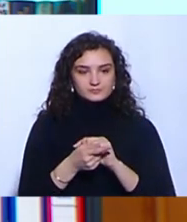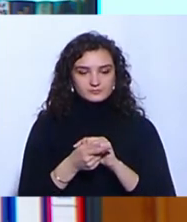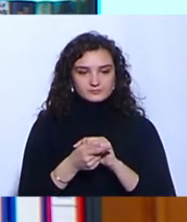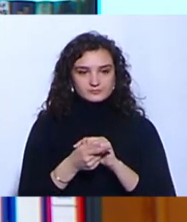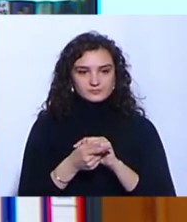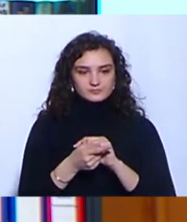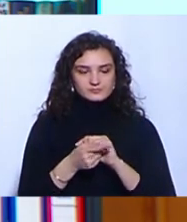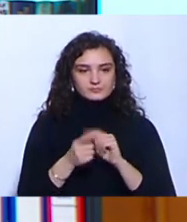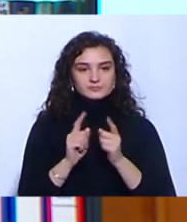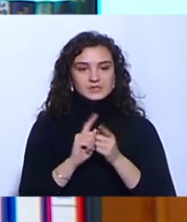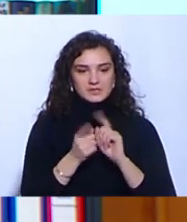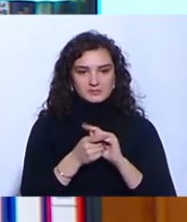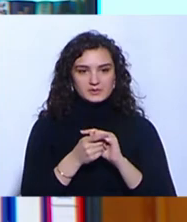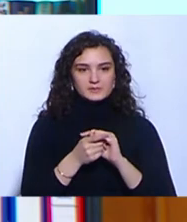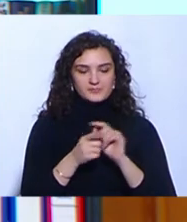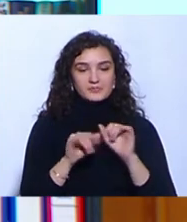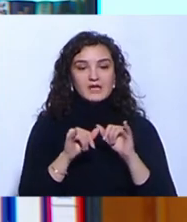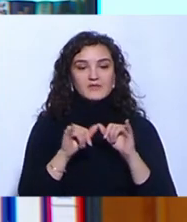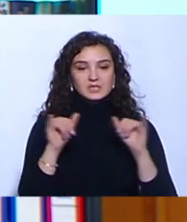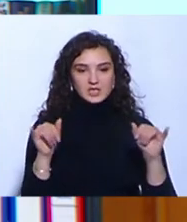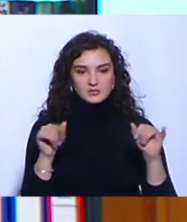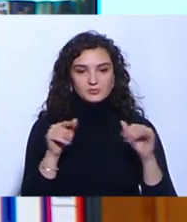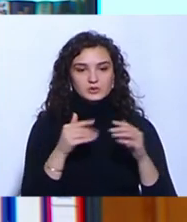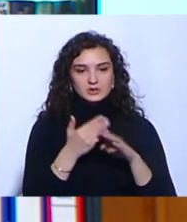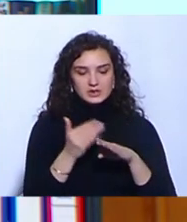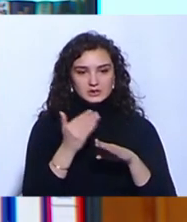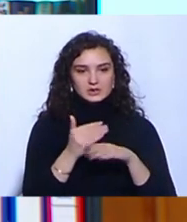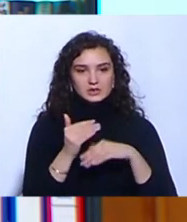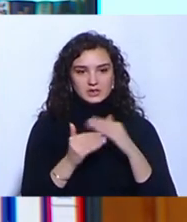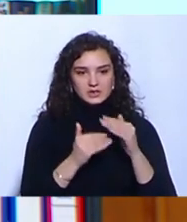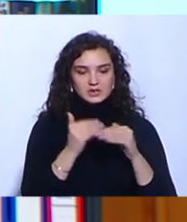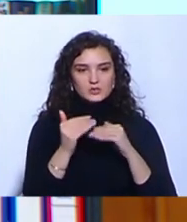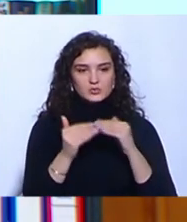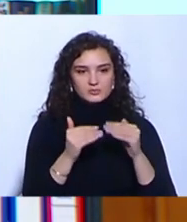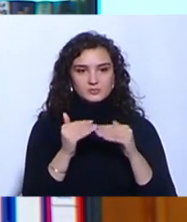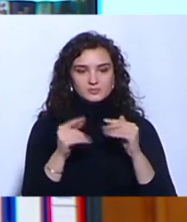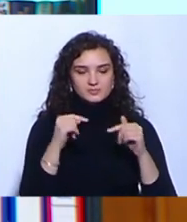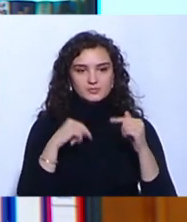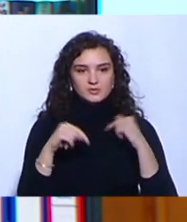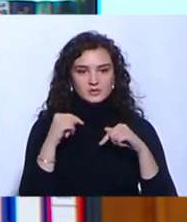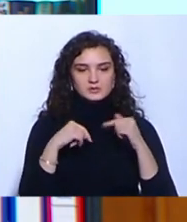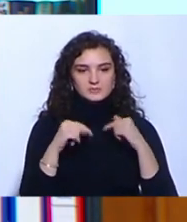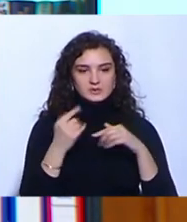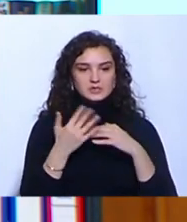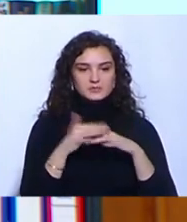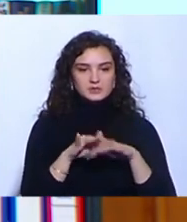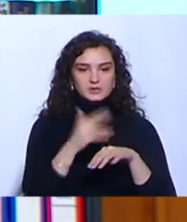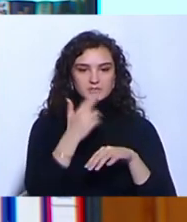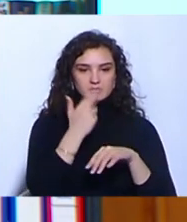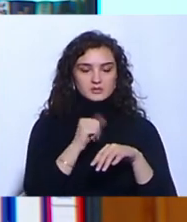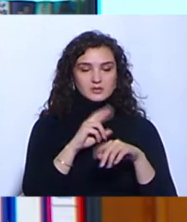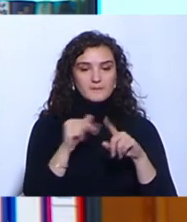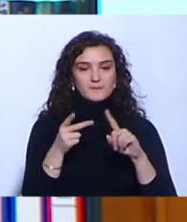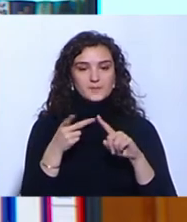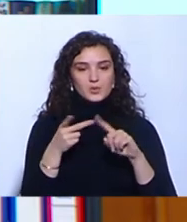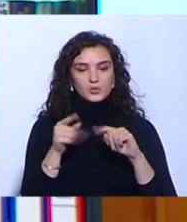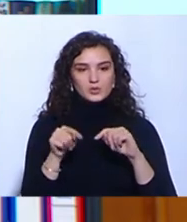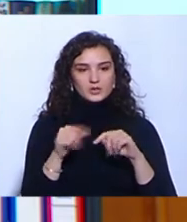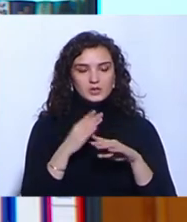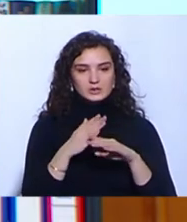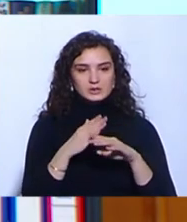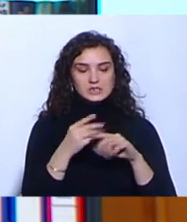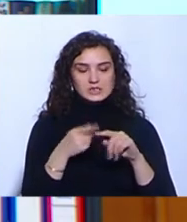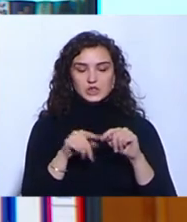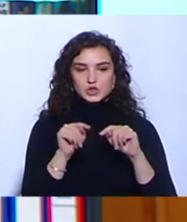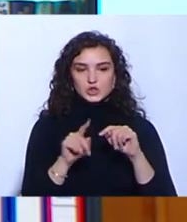რევოლუციურად, შოკურად, არამედ ევოლუციურად, საფეხურებრივად, თანდათანობით ორგანიზმის ადაპტაციით. მეორე მექანიზმი არის